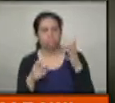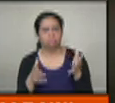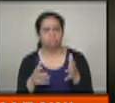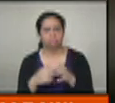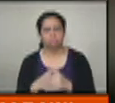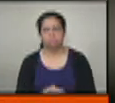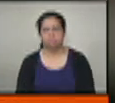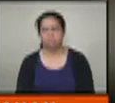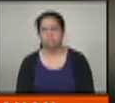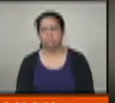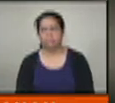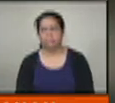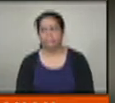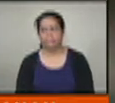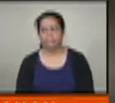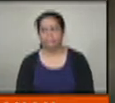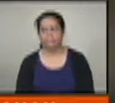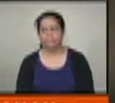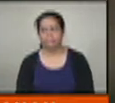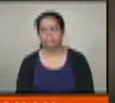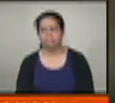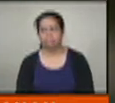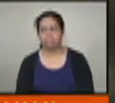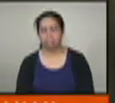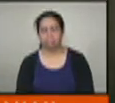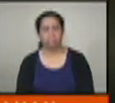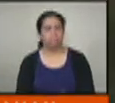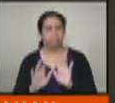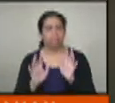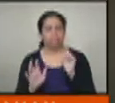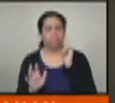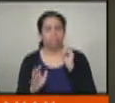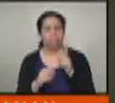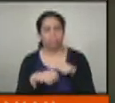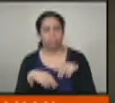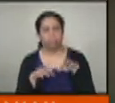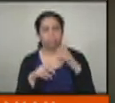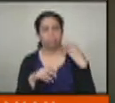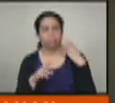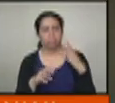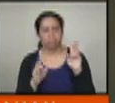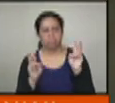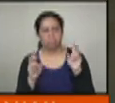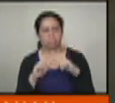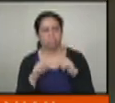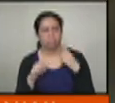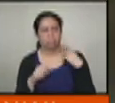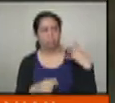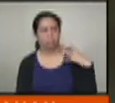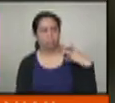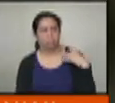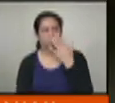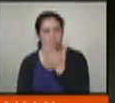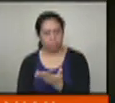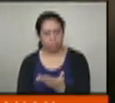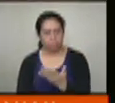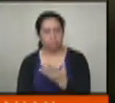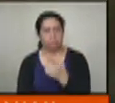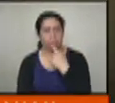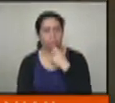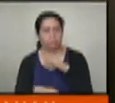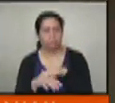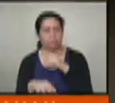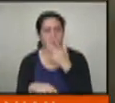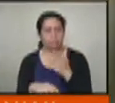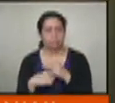niyo? Dala pala kasi sa akin, inintayin niyo pa kami. Dala pala kayong kutsi. Ayaw po kasi paalis sa inyo, chairman daw po doon. Kaya inintay na po namin kayo kasi sabi tinawag daw